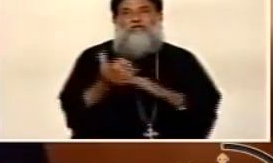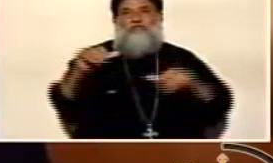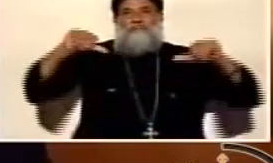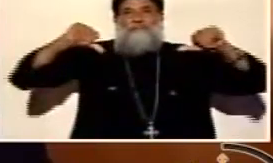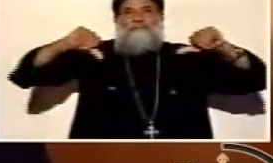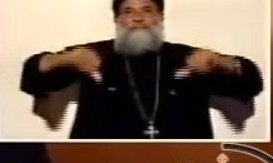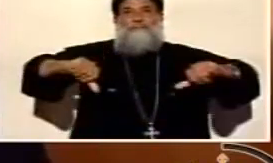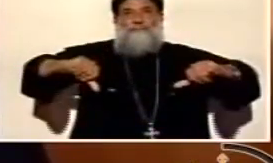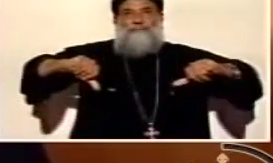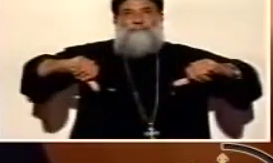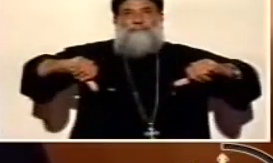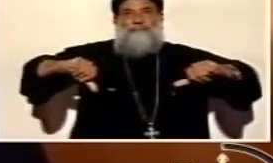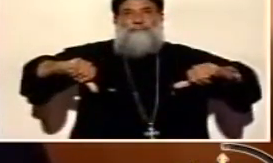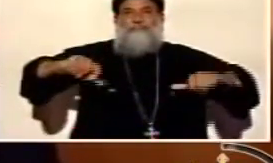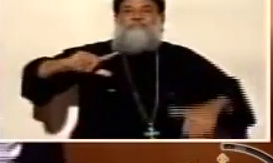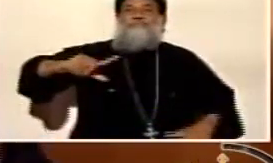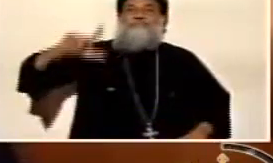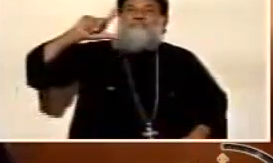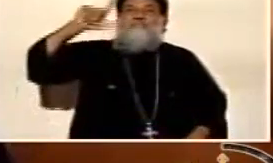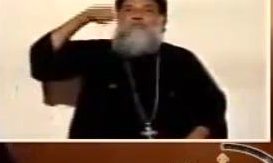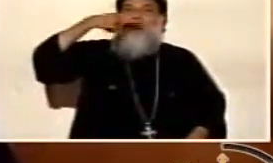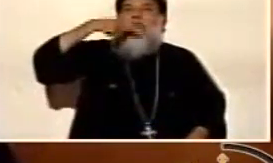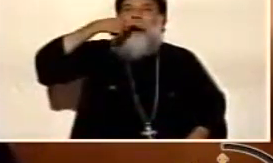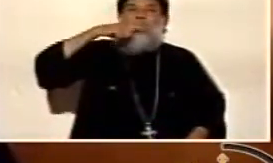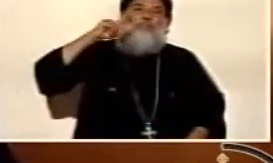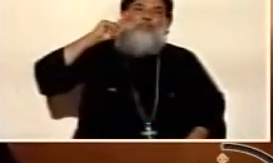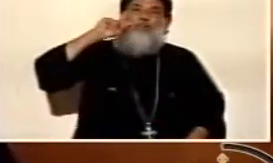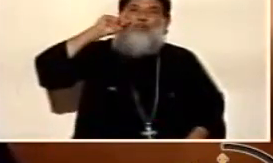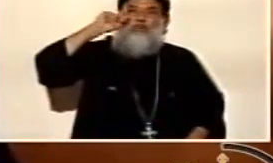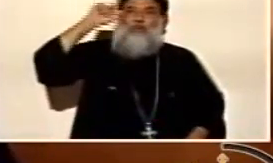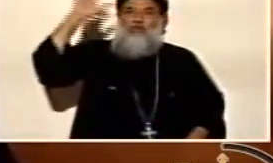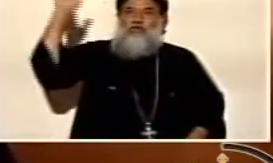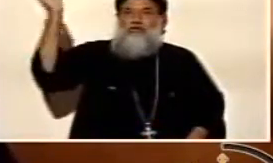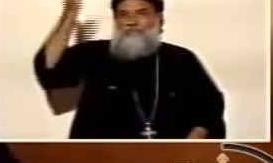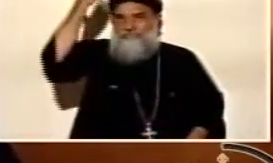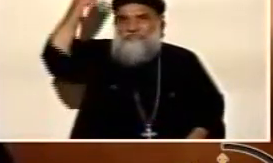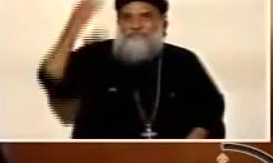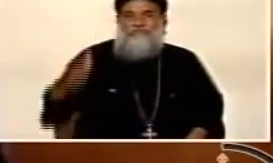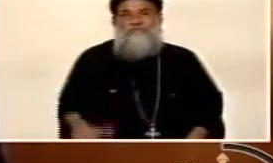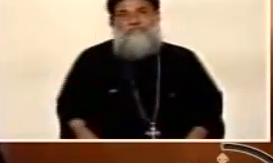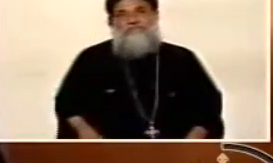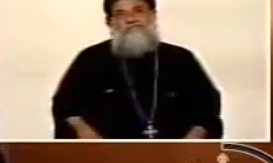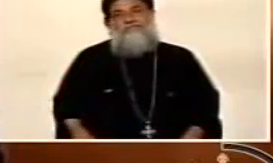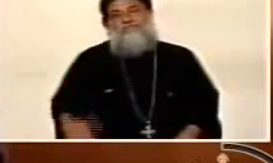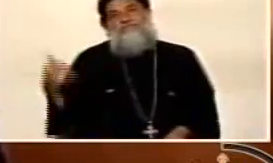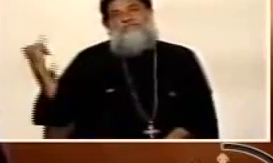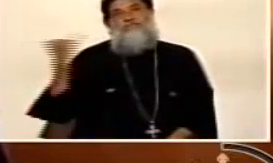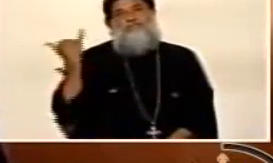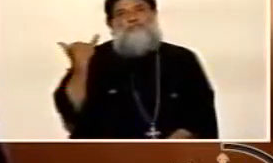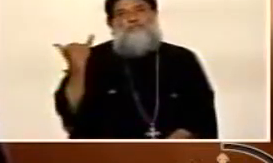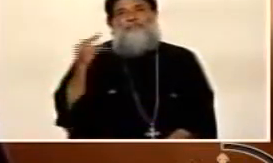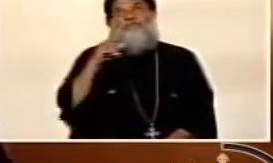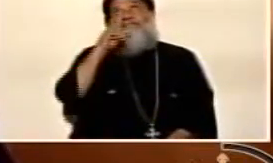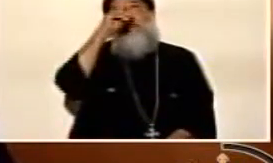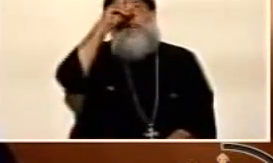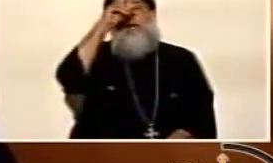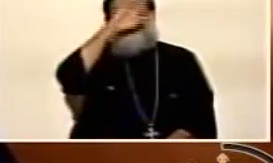لو بعض ناس مدحته يبقى ما استفادش حاجة. المهم يكون مدحه من